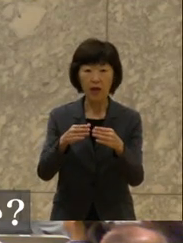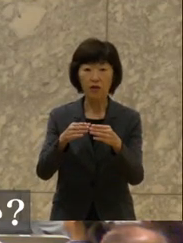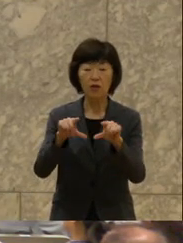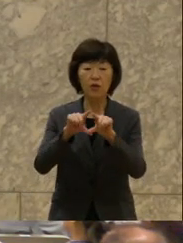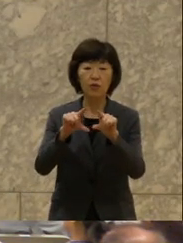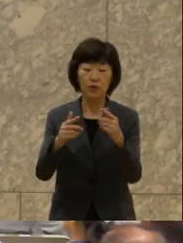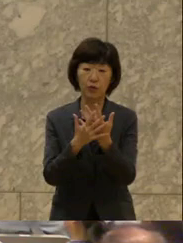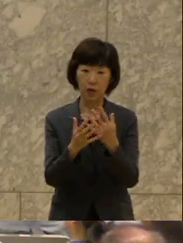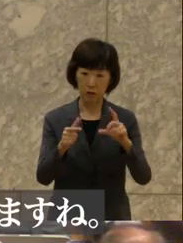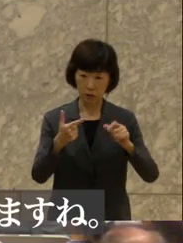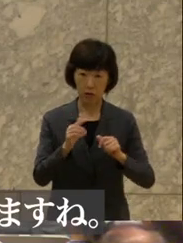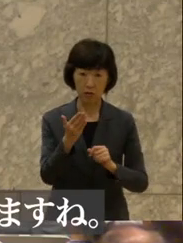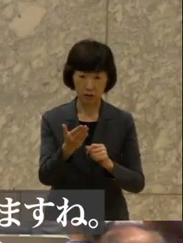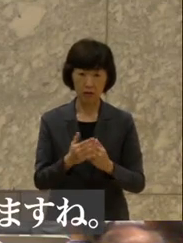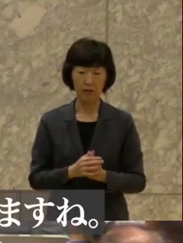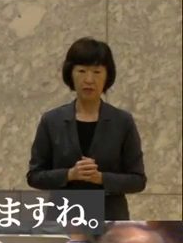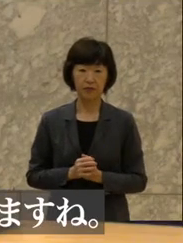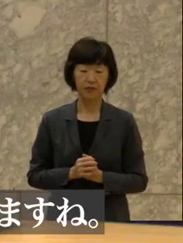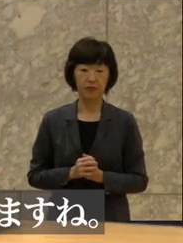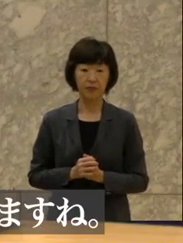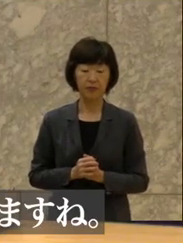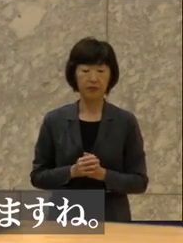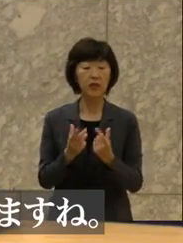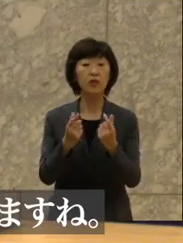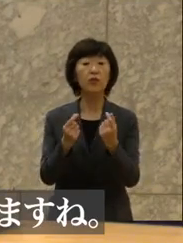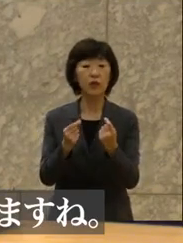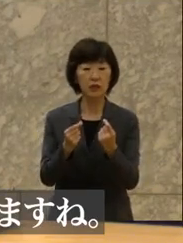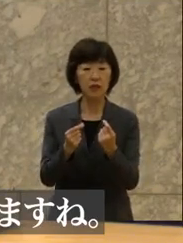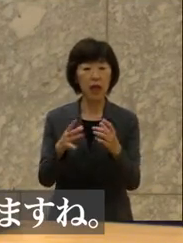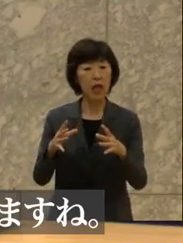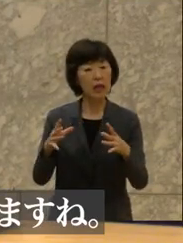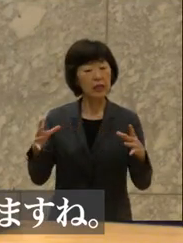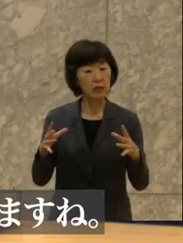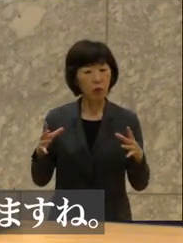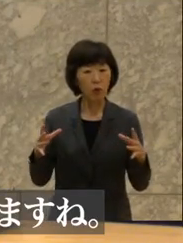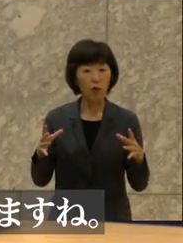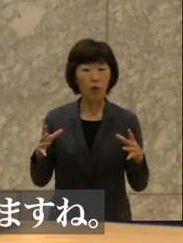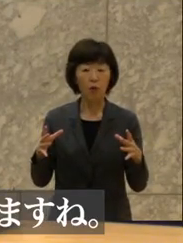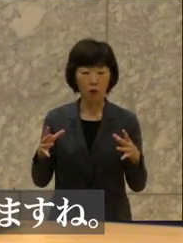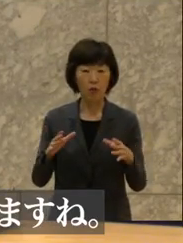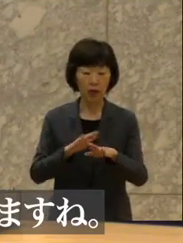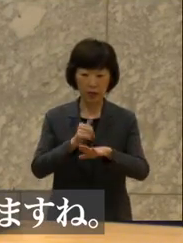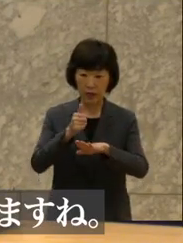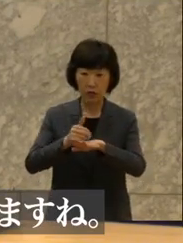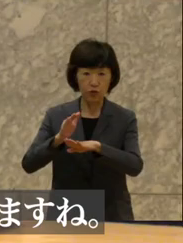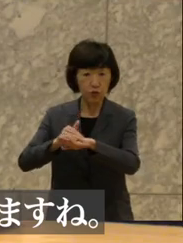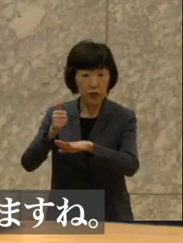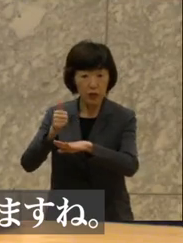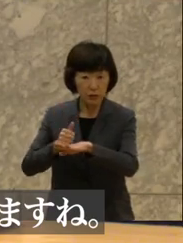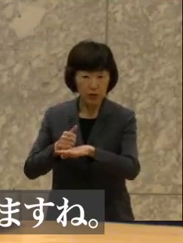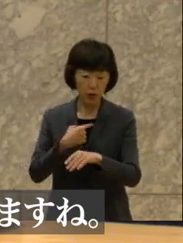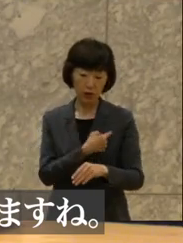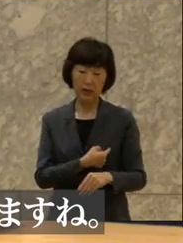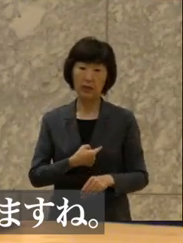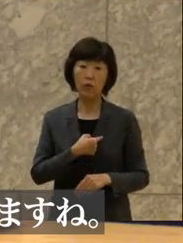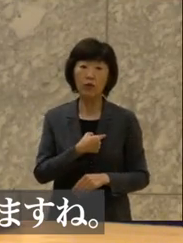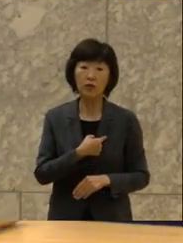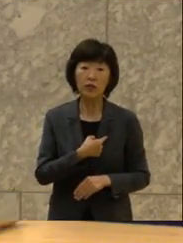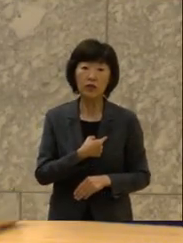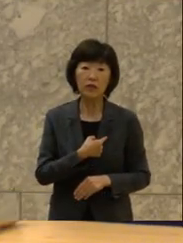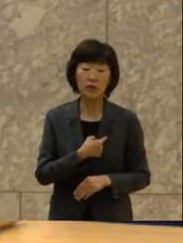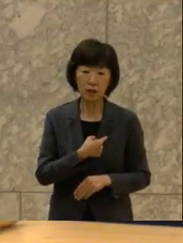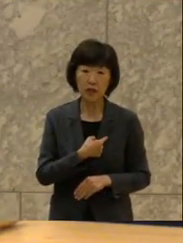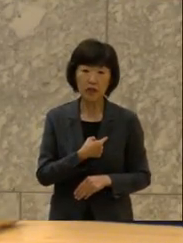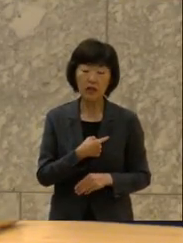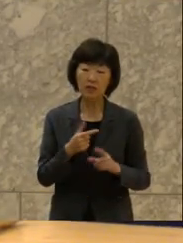もんなんですかそうですねやっぱ規模感とその各選手の思い入れが大きく違うなと思いますね